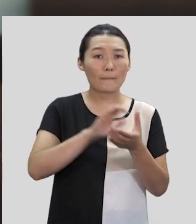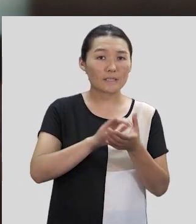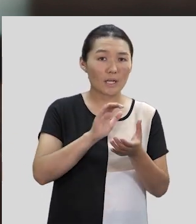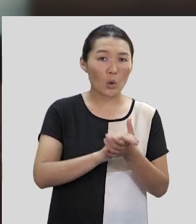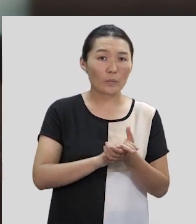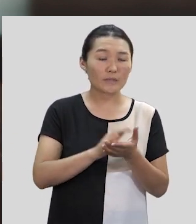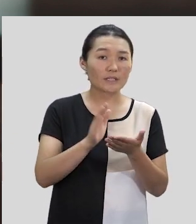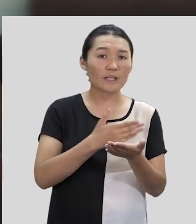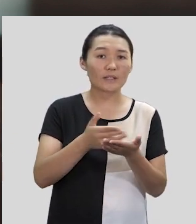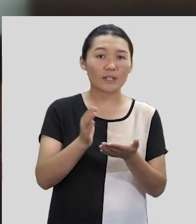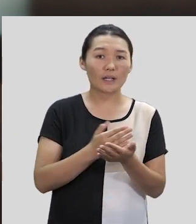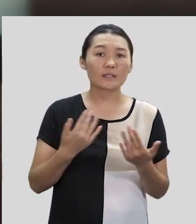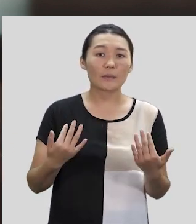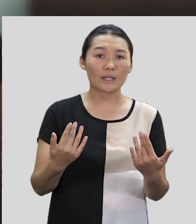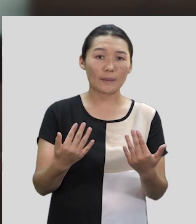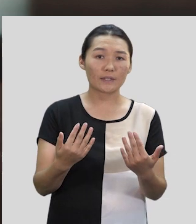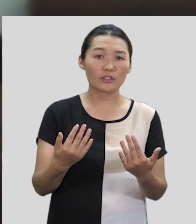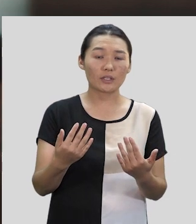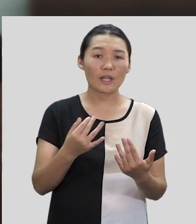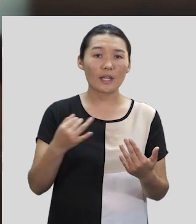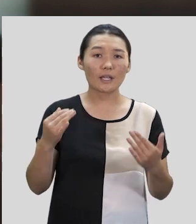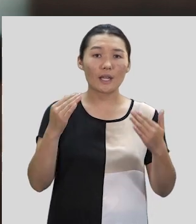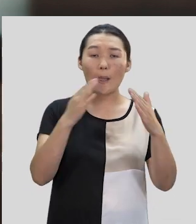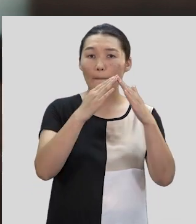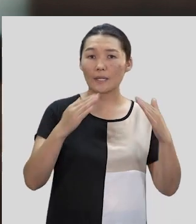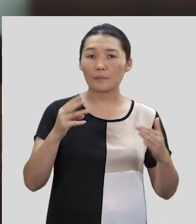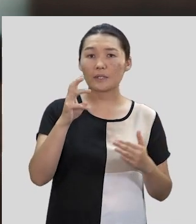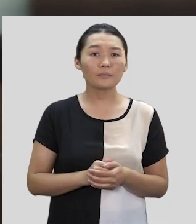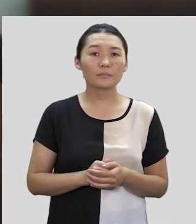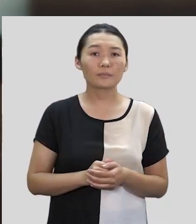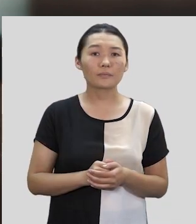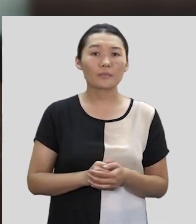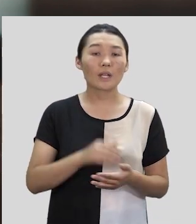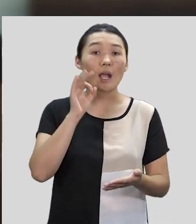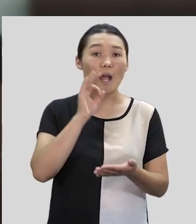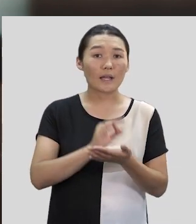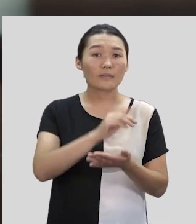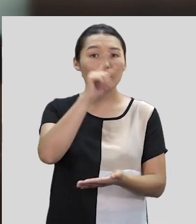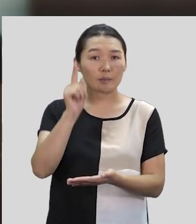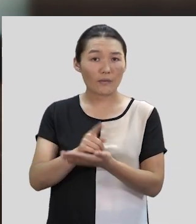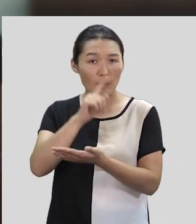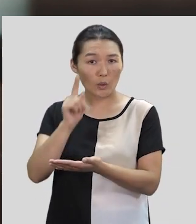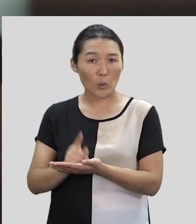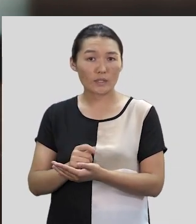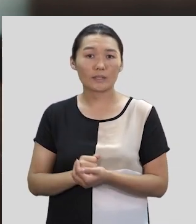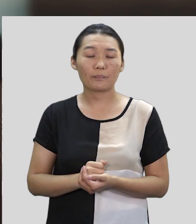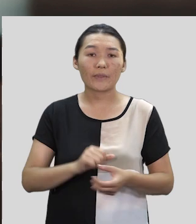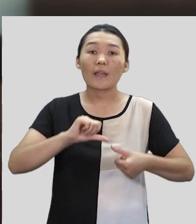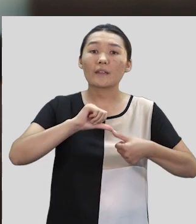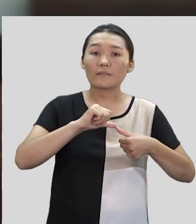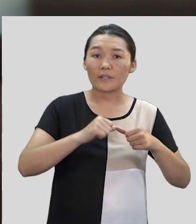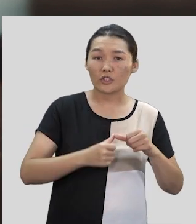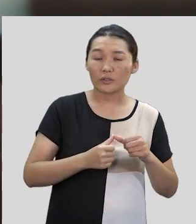классификацией потребностей и пирамидой маслоу ответим на вопросы вечен или